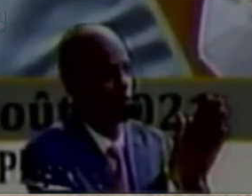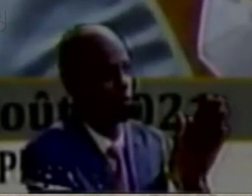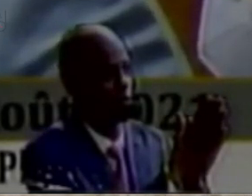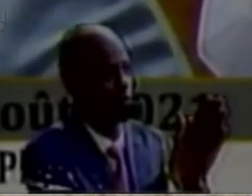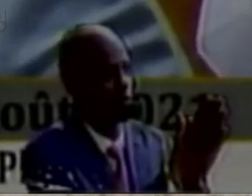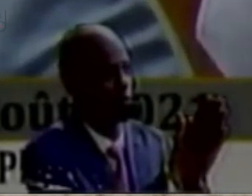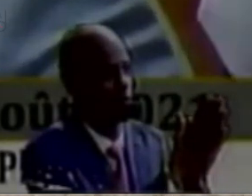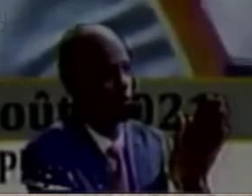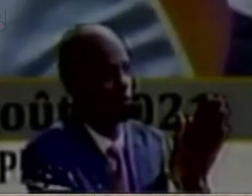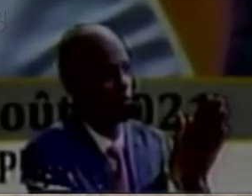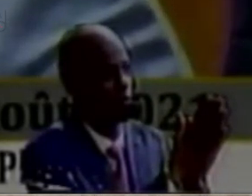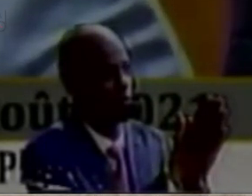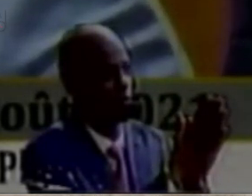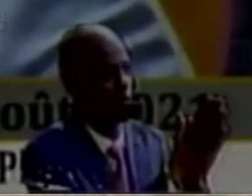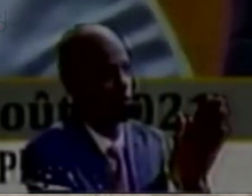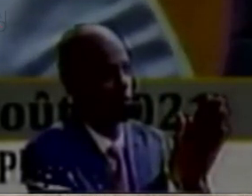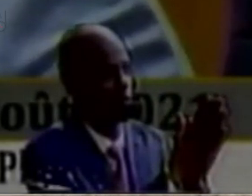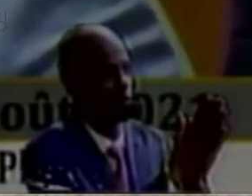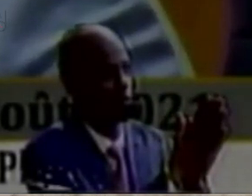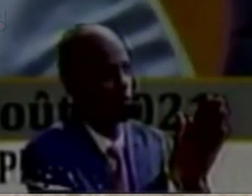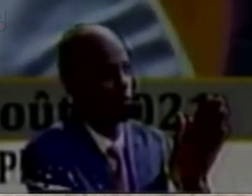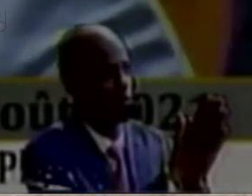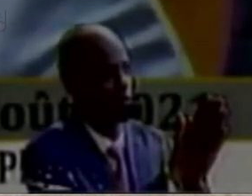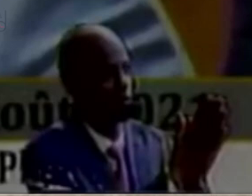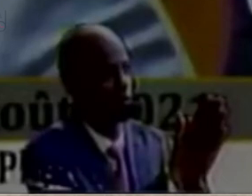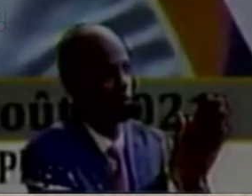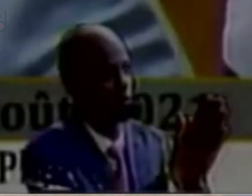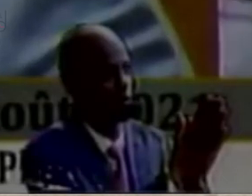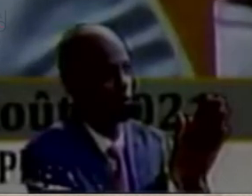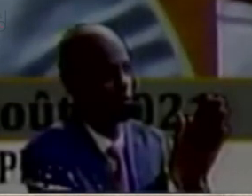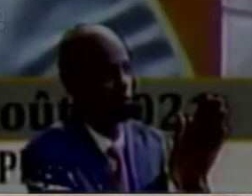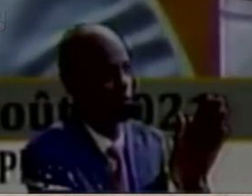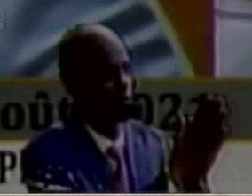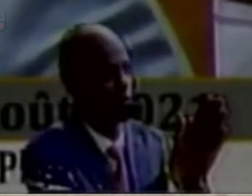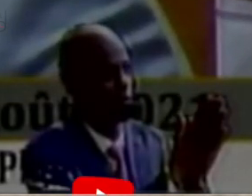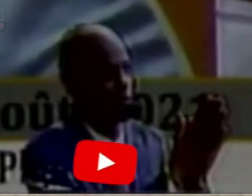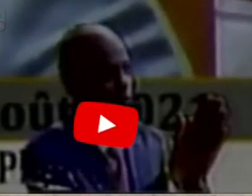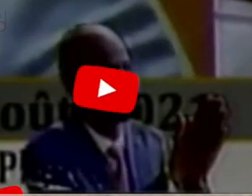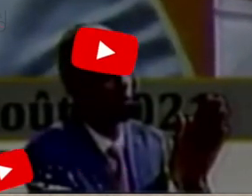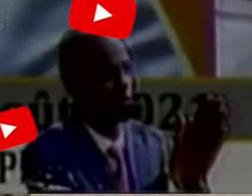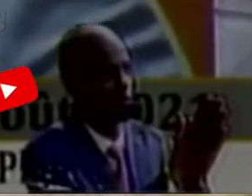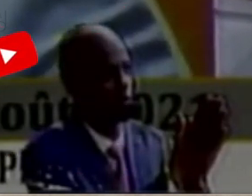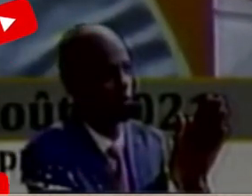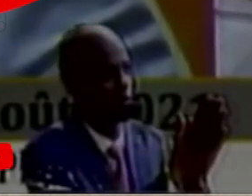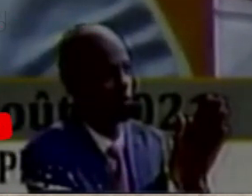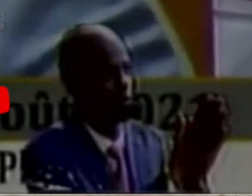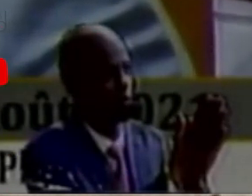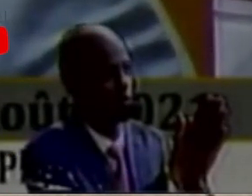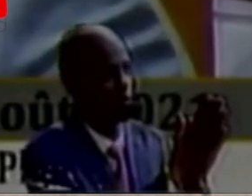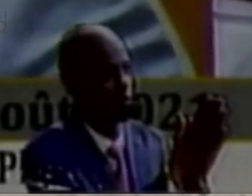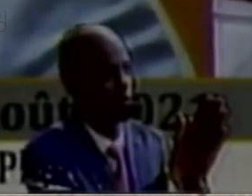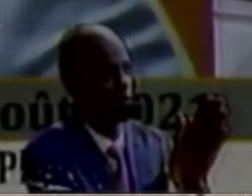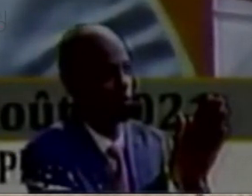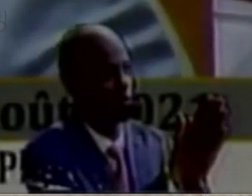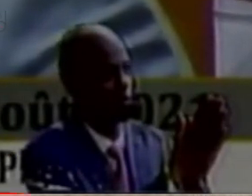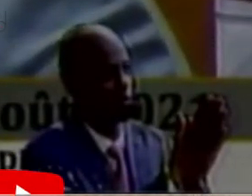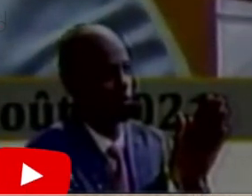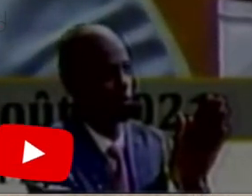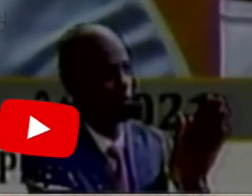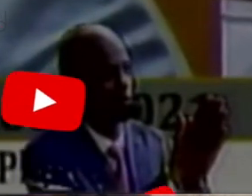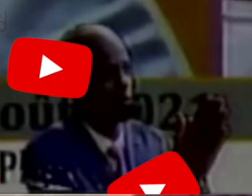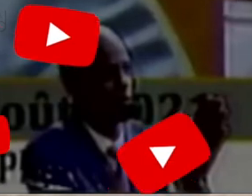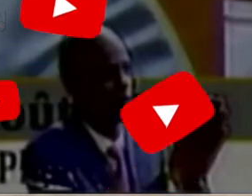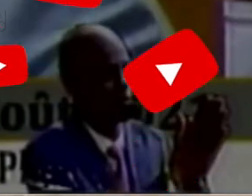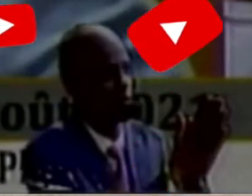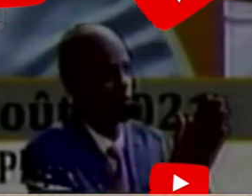rendez-vous, car les lacunes de tout genre sont immenses. Mais nous devons relever la tête, nous remettre